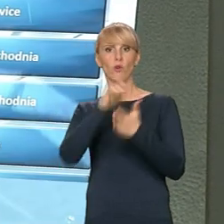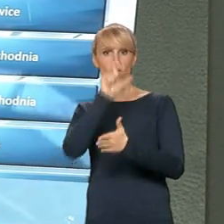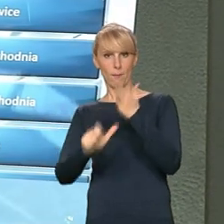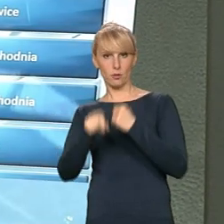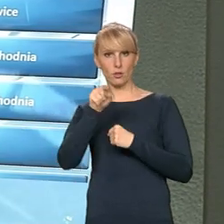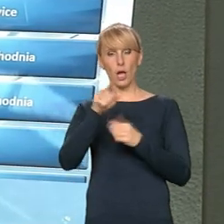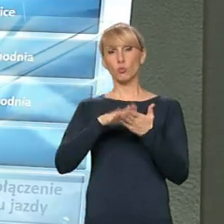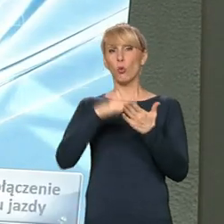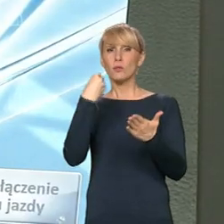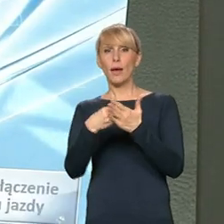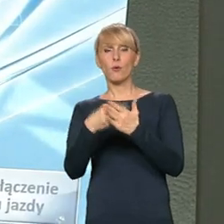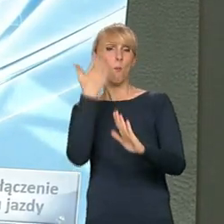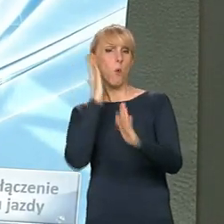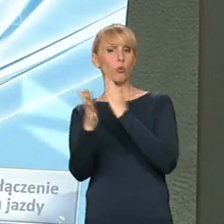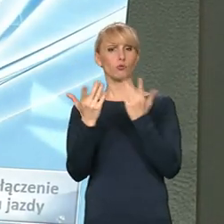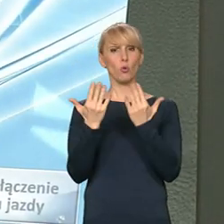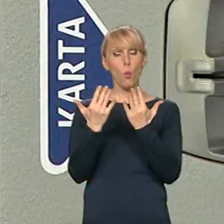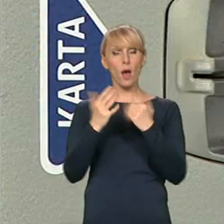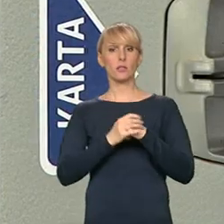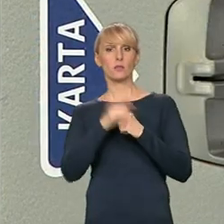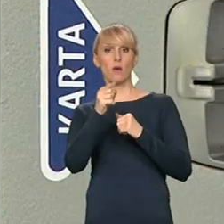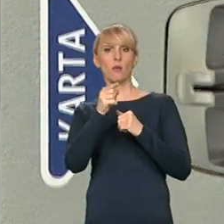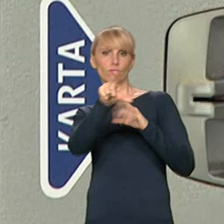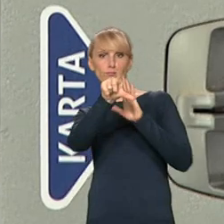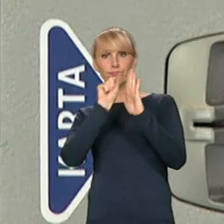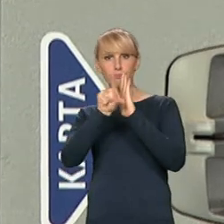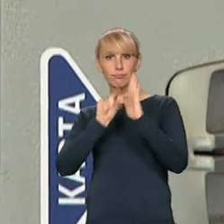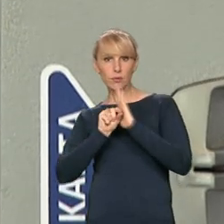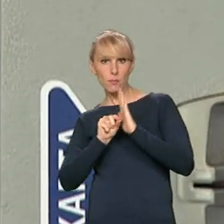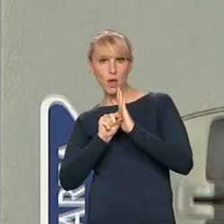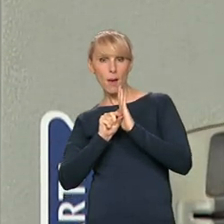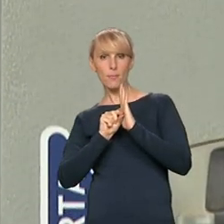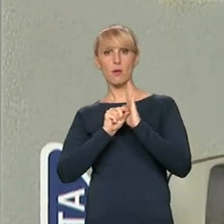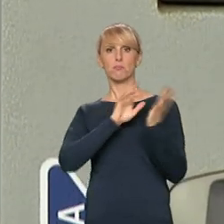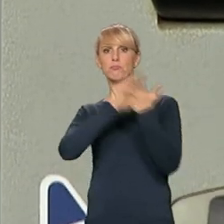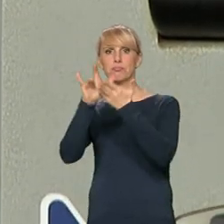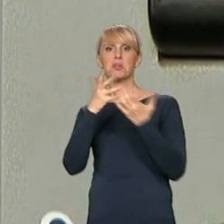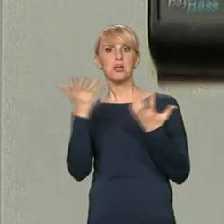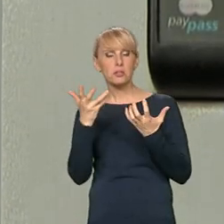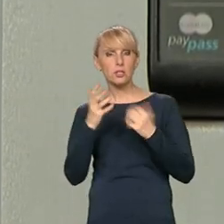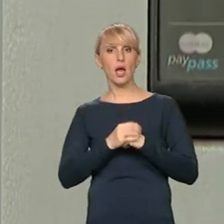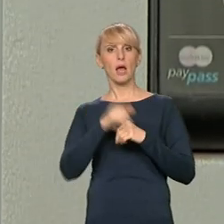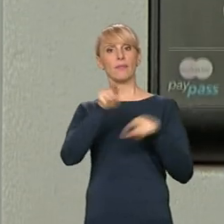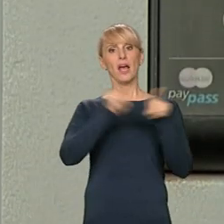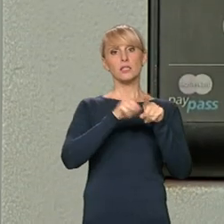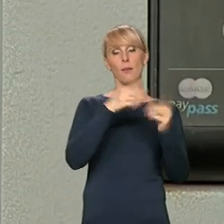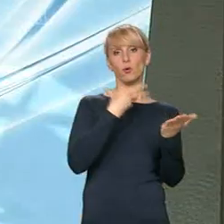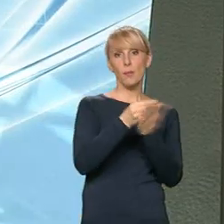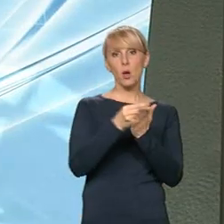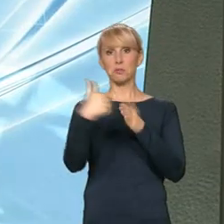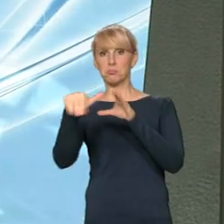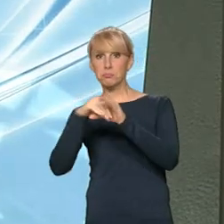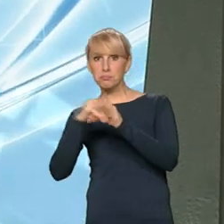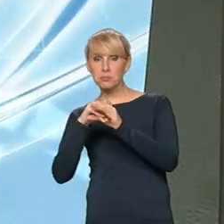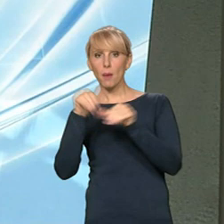prosty, intuicyjny, wybieramy właściwe połączenie, które nas interesuje. Biletomat obsługuje zarówno karty, jak i gotówkę. Można